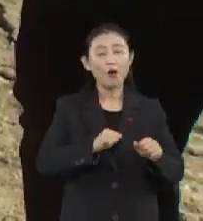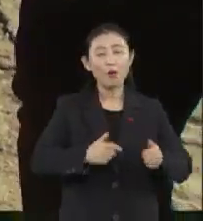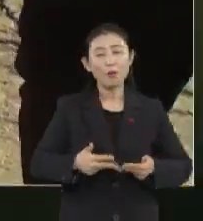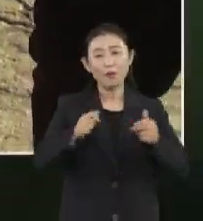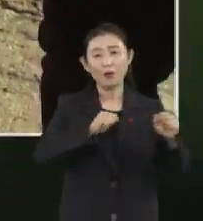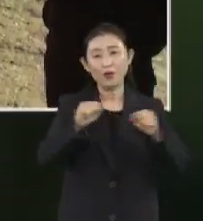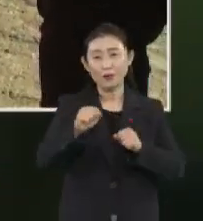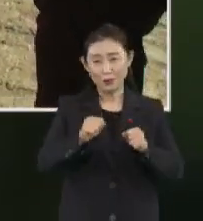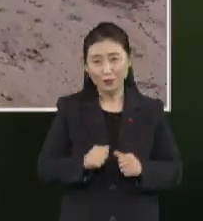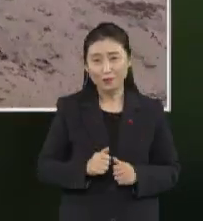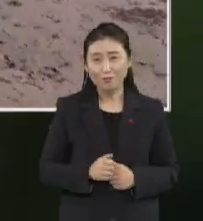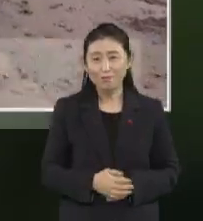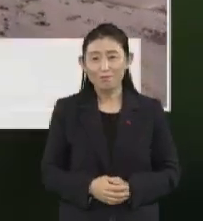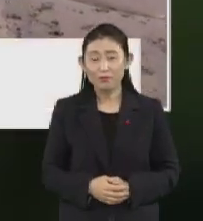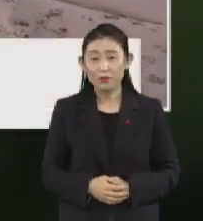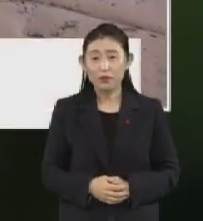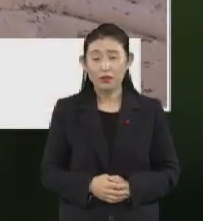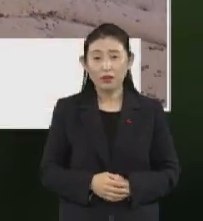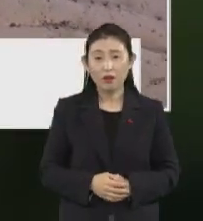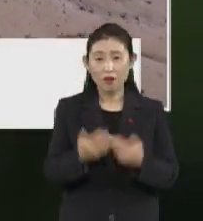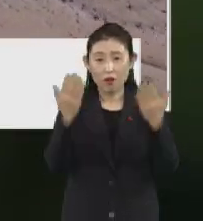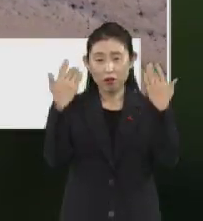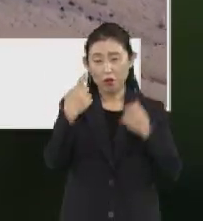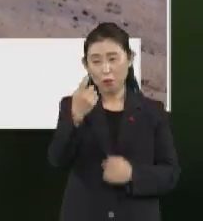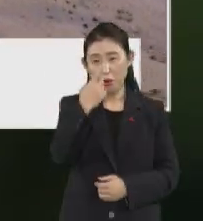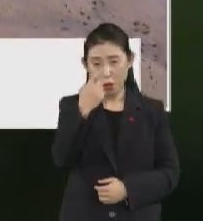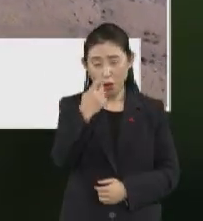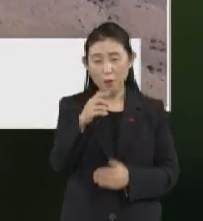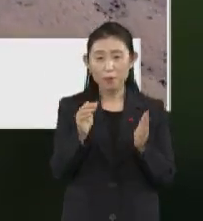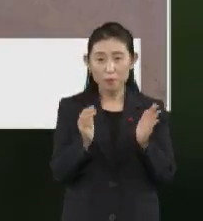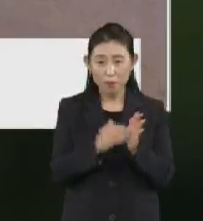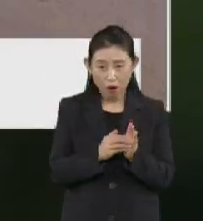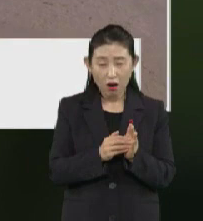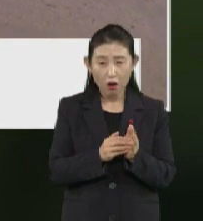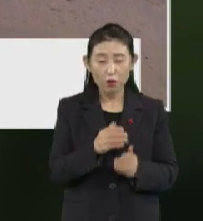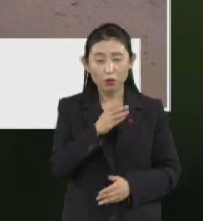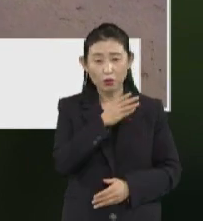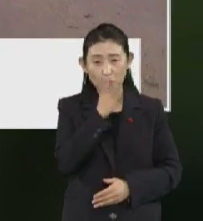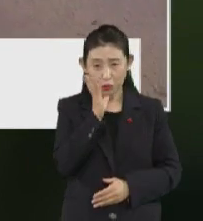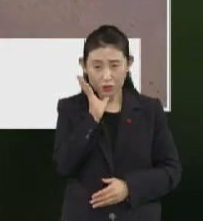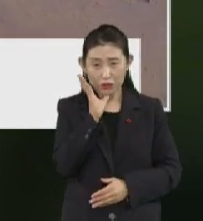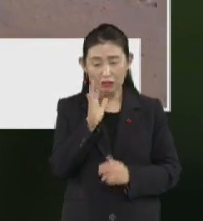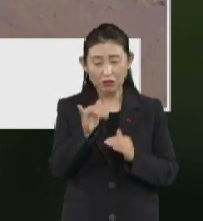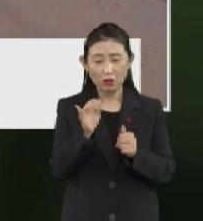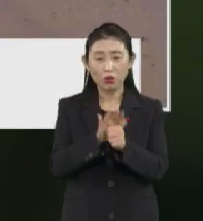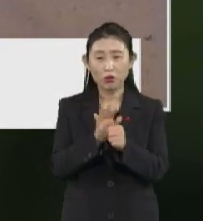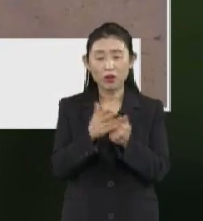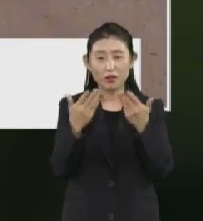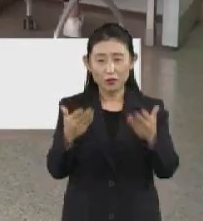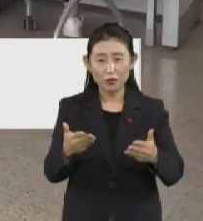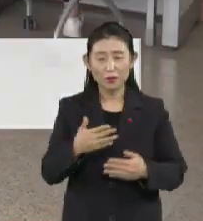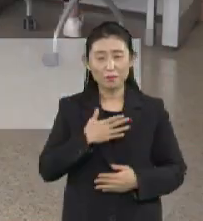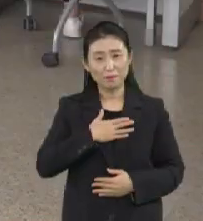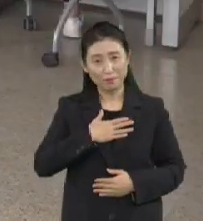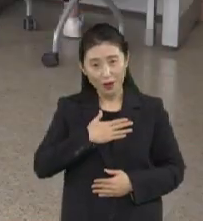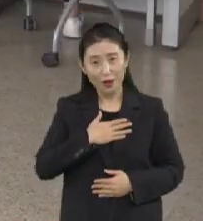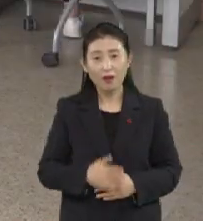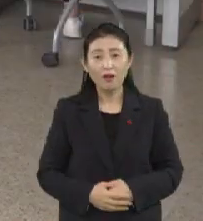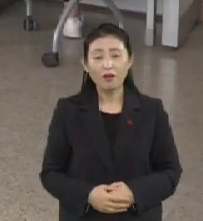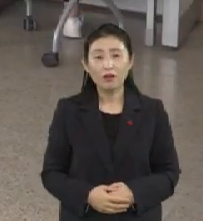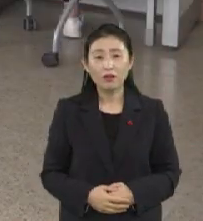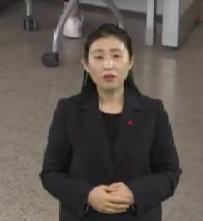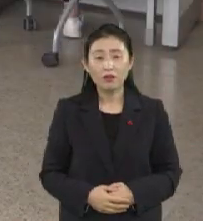있습니다. 학교에서 배울 수 있는 기술로 어르신을 이렇게 도와줄 수 있어서 이게 지금 뿌듯하고 생각합니다.